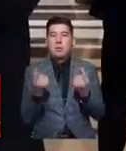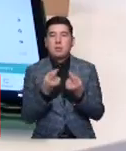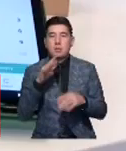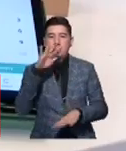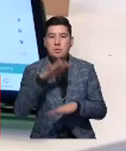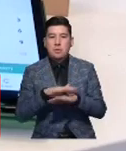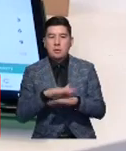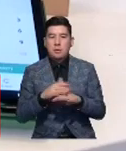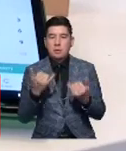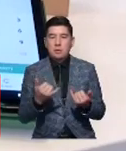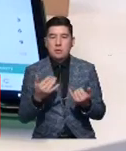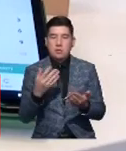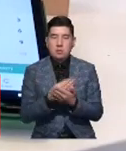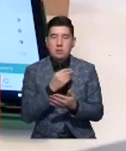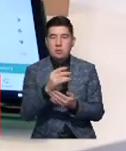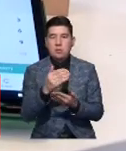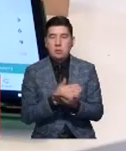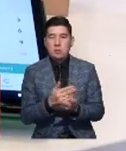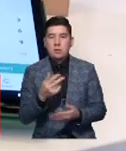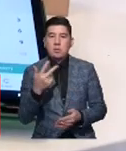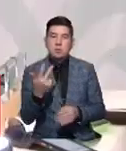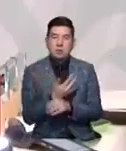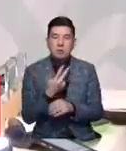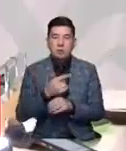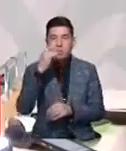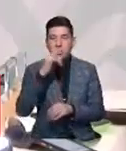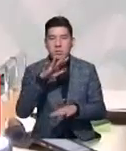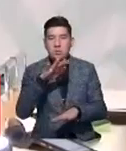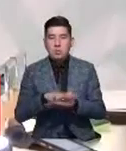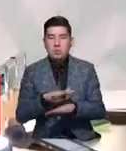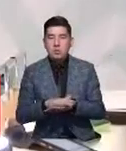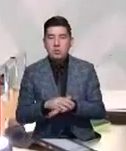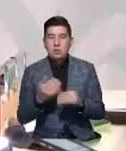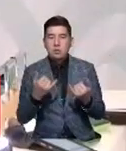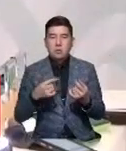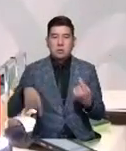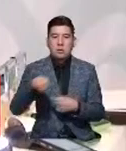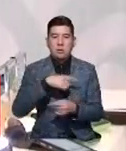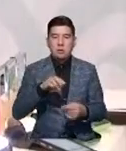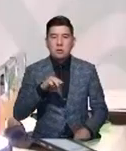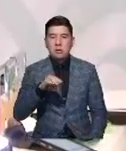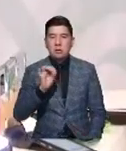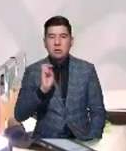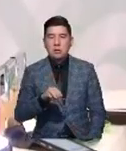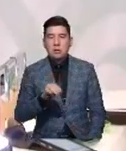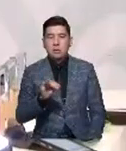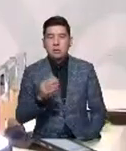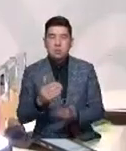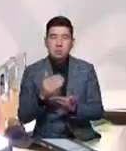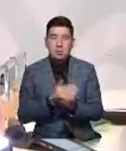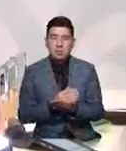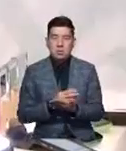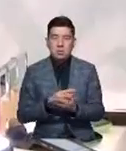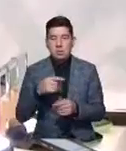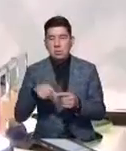новый финансовый инструмент внедрен в трех казахстанских банках. Мы проводим сейчас тестирование с фокус-группой и полагаем, что в течение